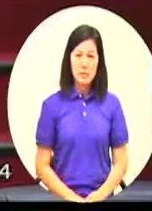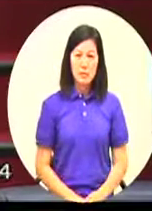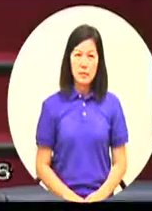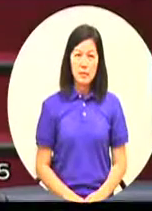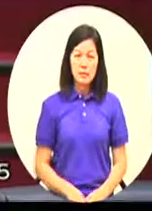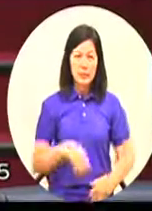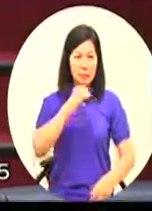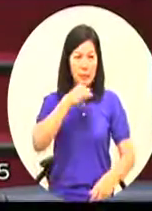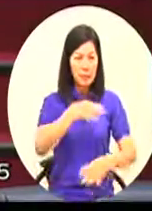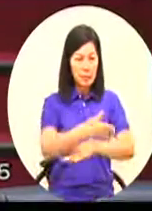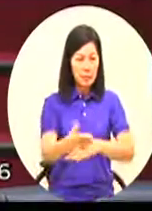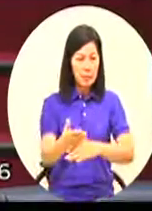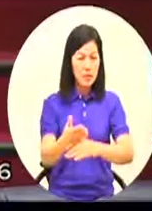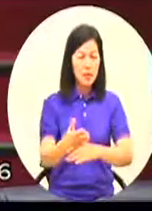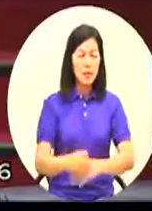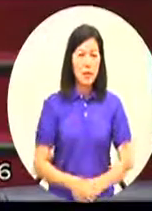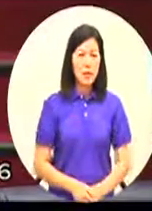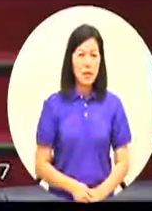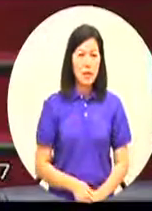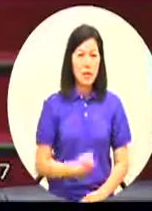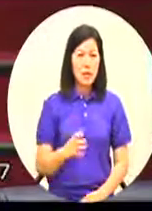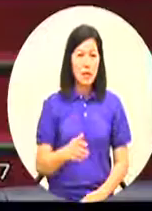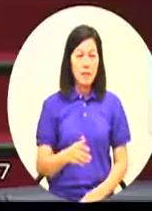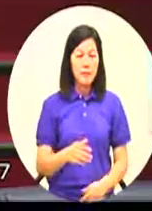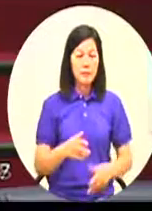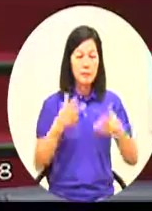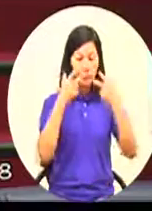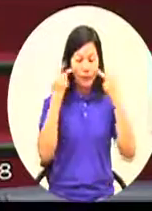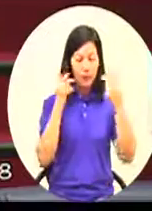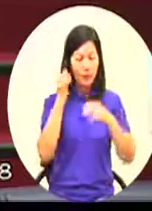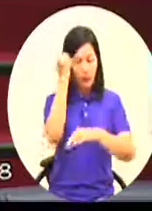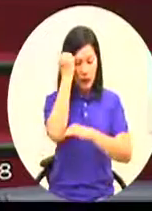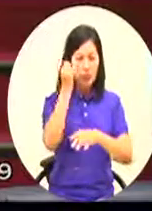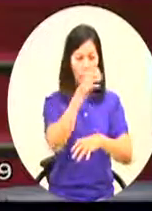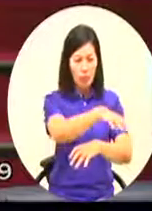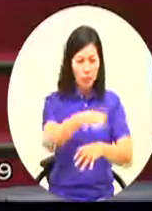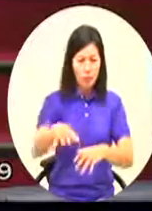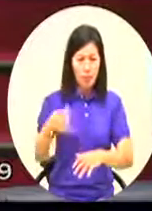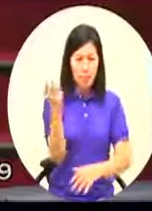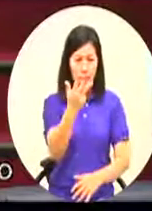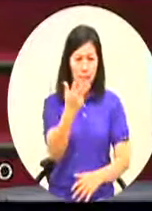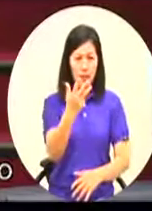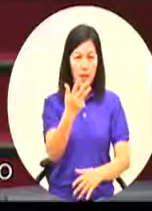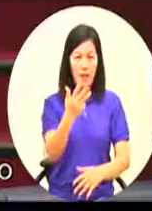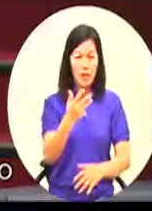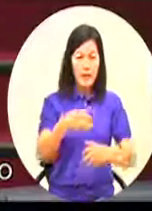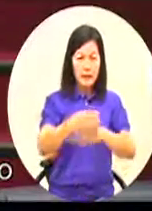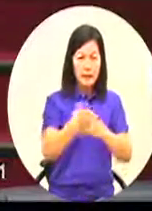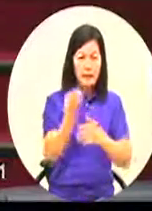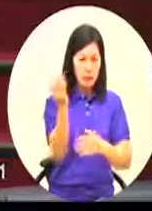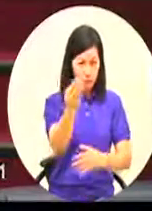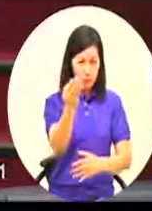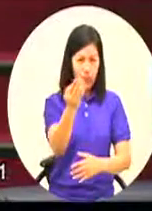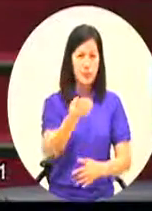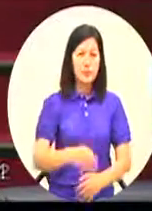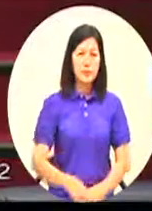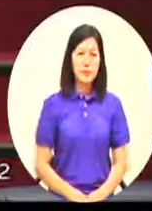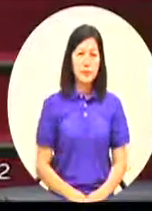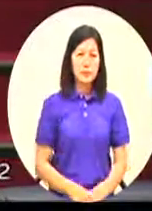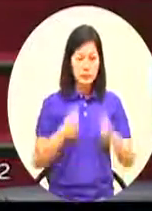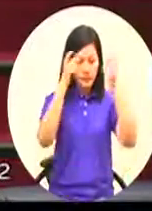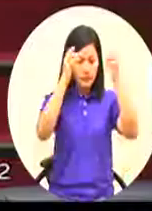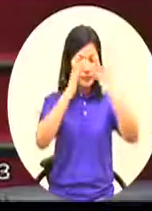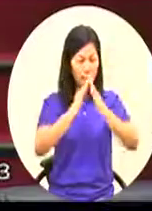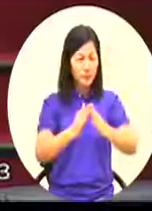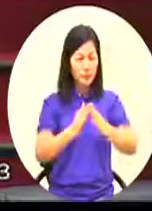屏东县有8个原住民地区，有9个乡。我们高雄市